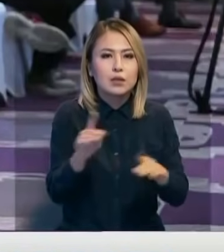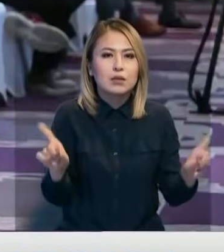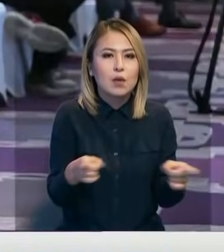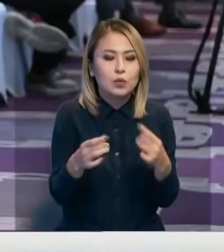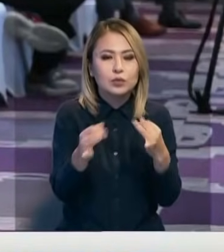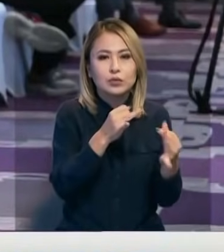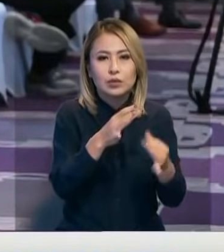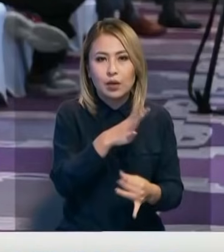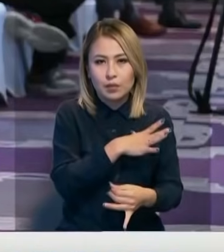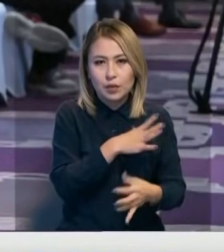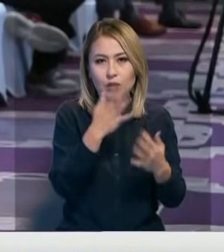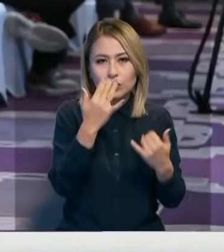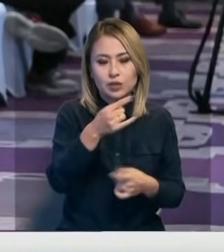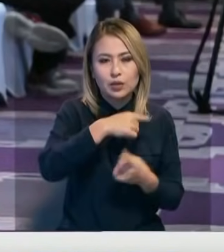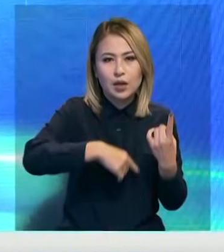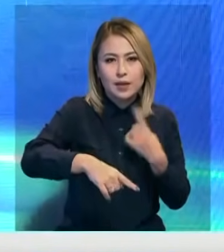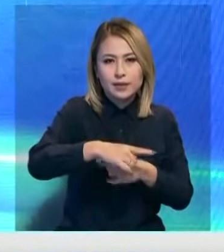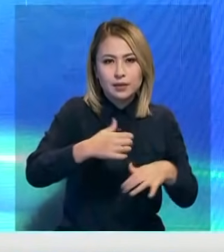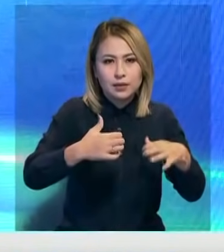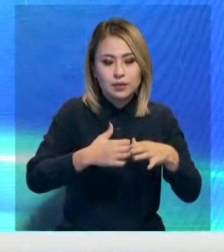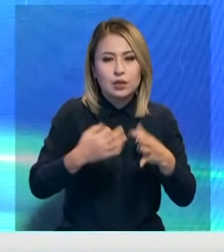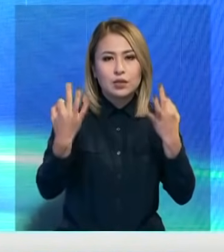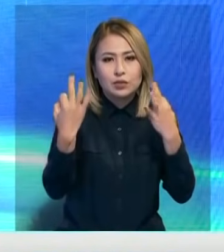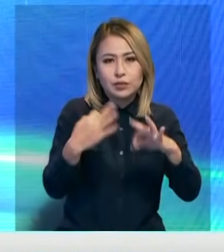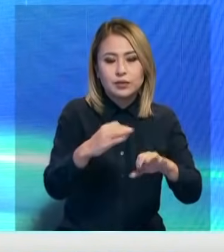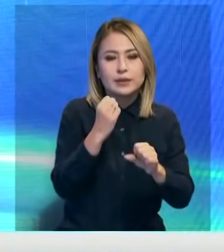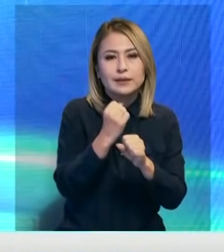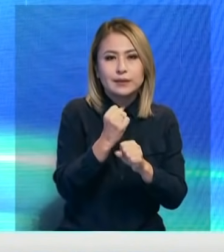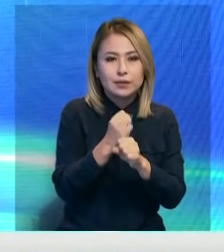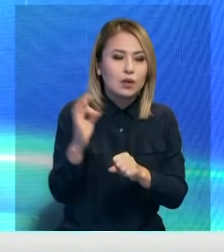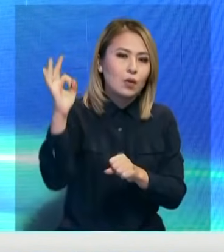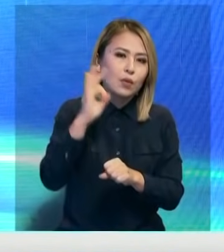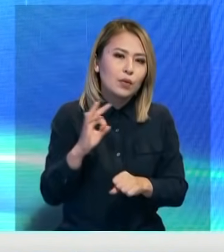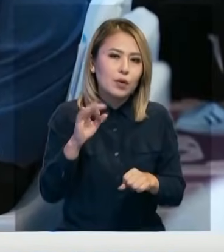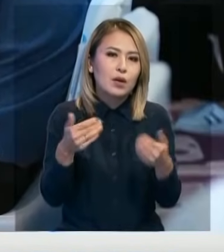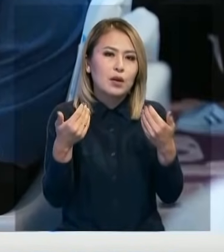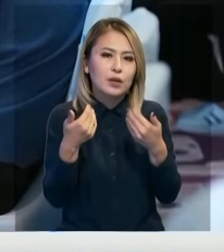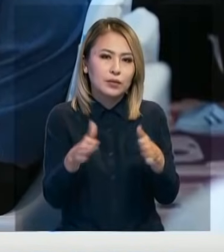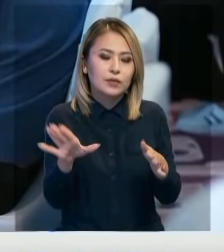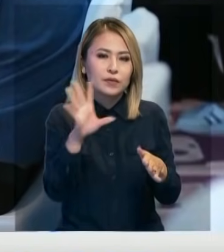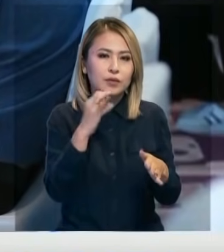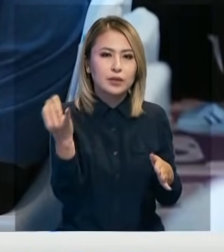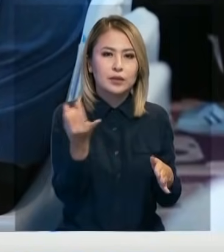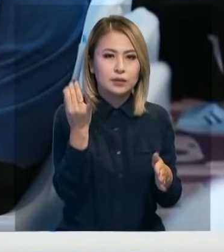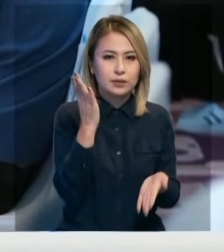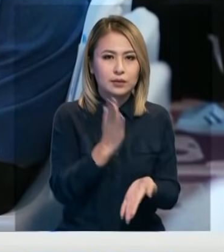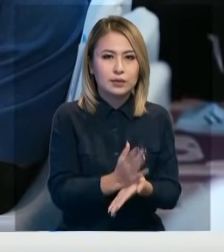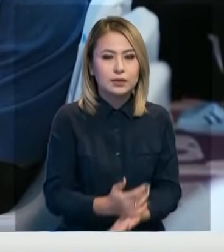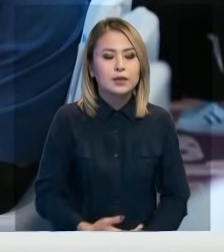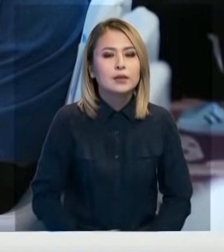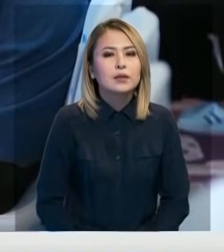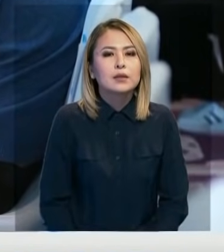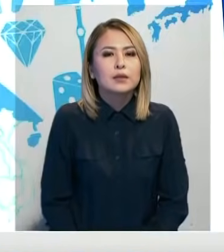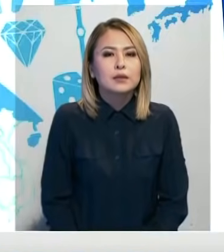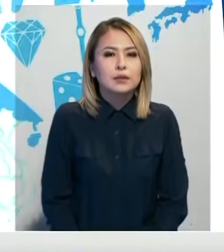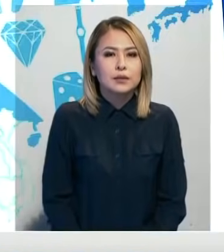талқыланды. Қазірдің өзінде кәсіпкерлер Ақтау айлағында құрастыру және өңдеу кәсіпорындарын ашуға қызығушылық танытып отыр. Әнел